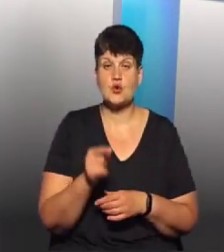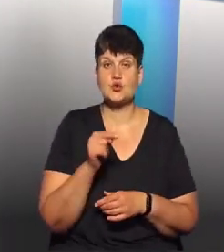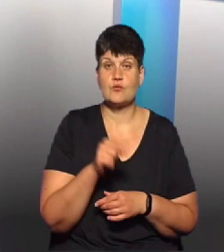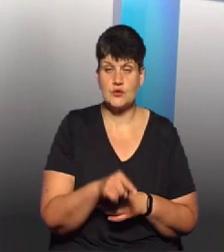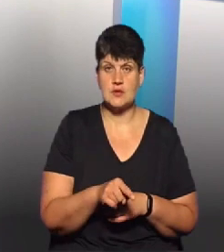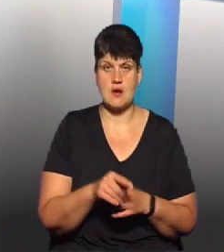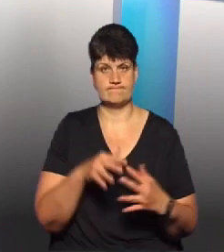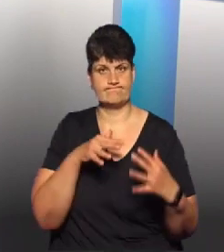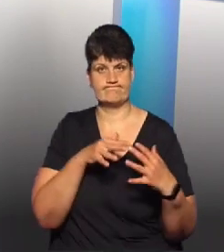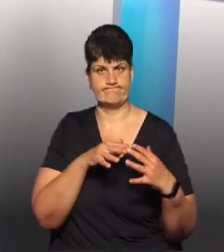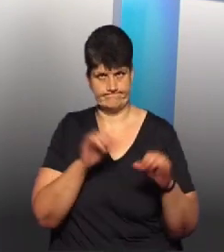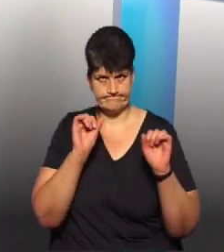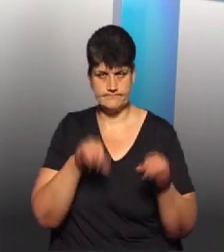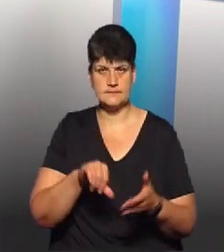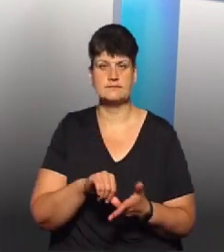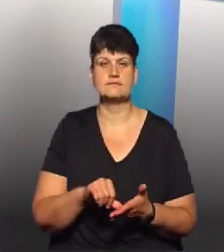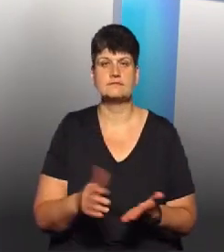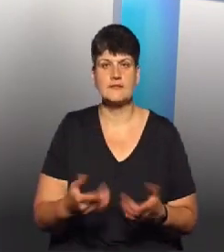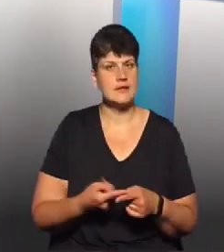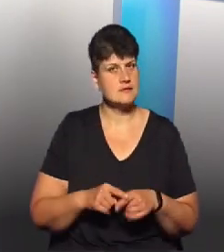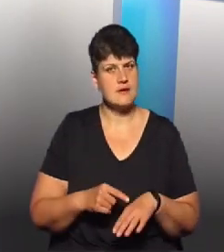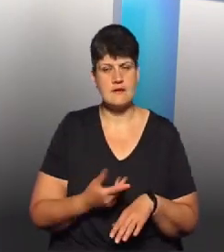боєздатно виступала. Це складний процес.